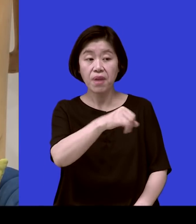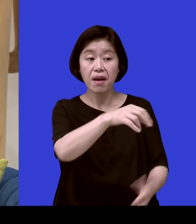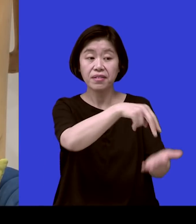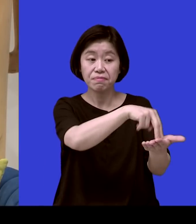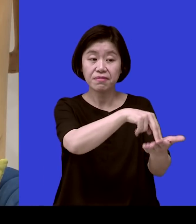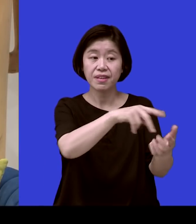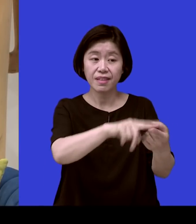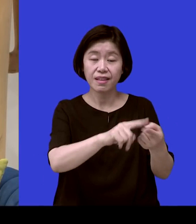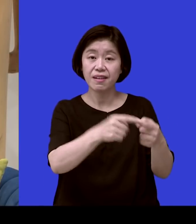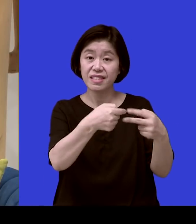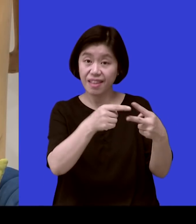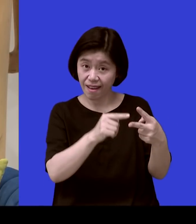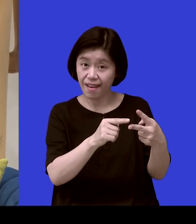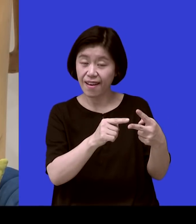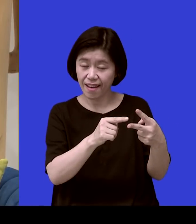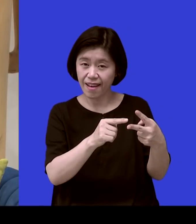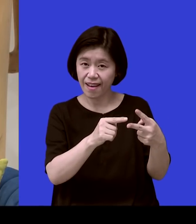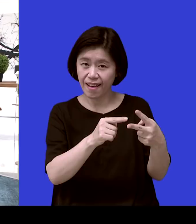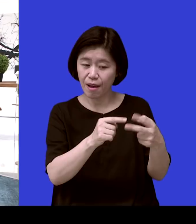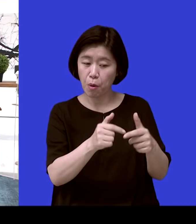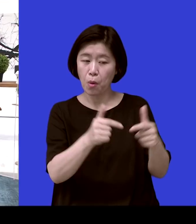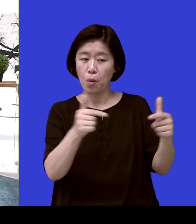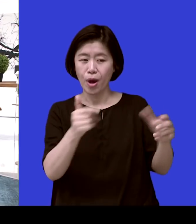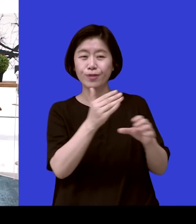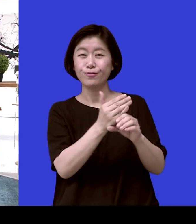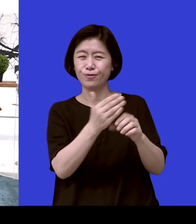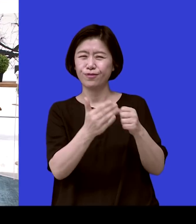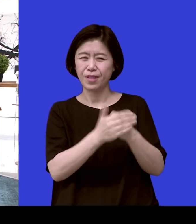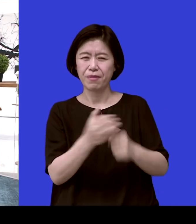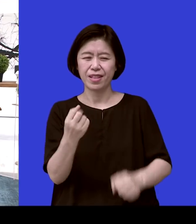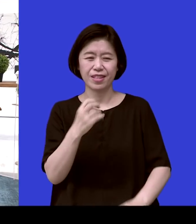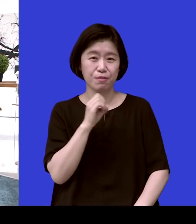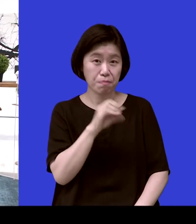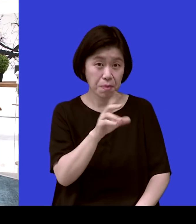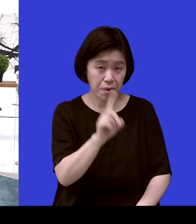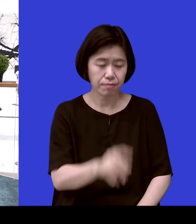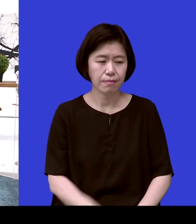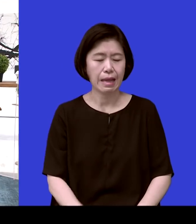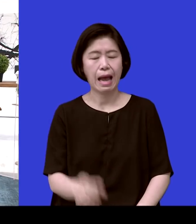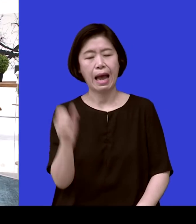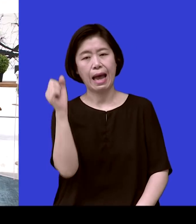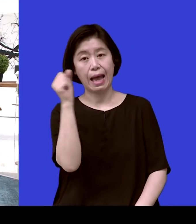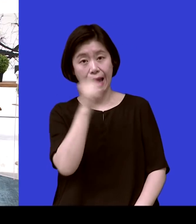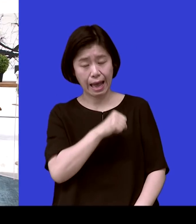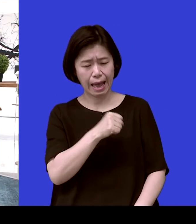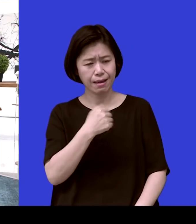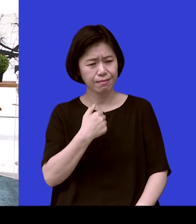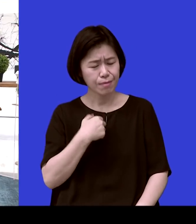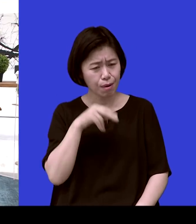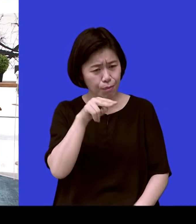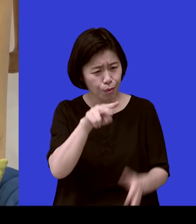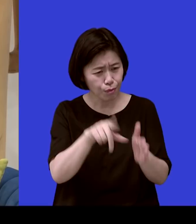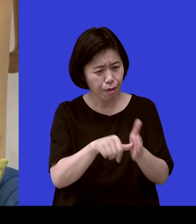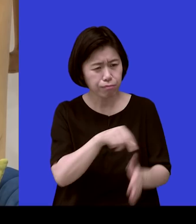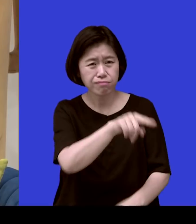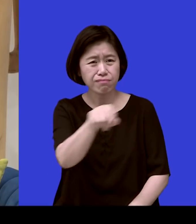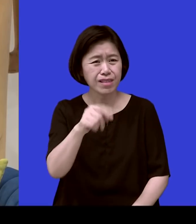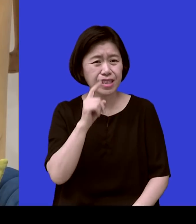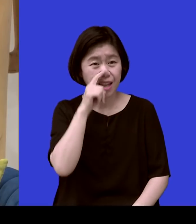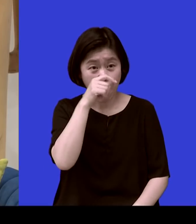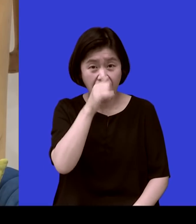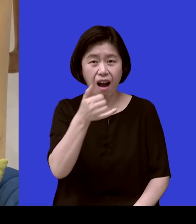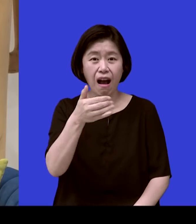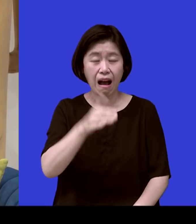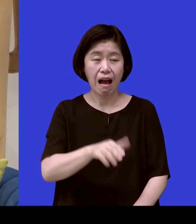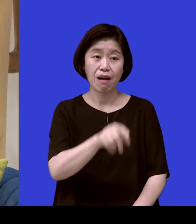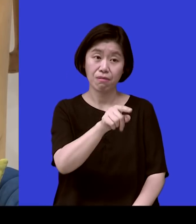했기 때문에 네. 걔 입장에서 얘기를 한 거죠. 네. 아, 엄마는 그게 되게 지저분해 보이지만 네. 너는